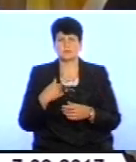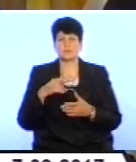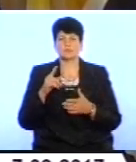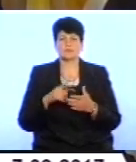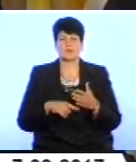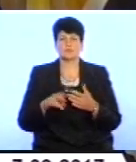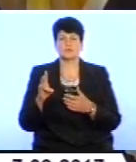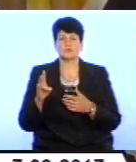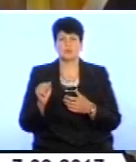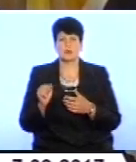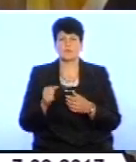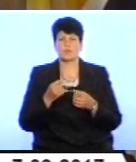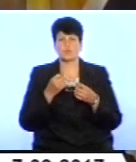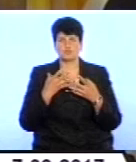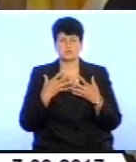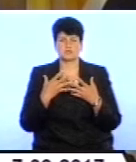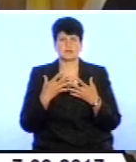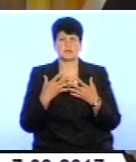на позитивні відгуки